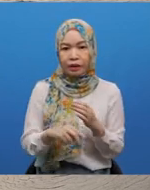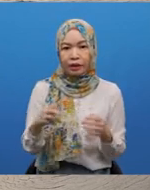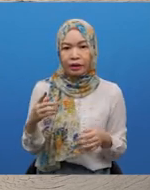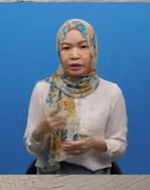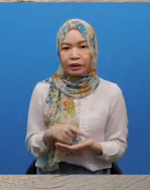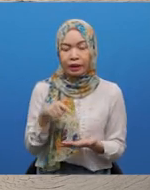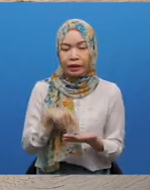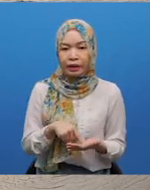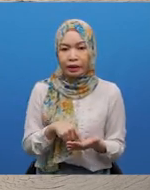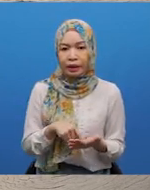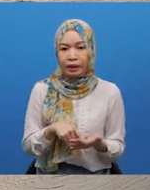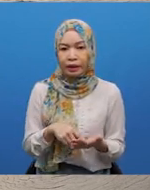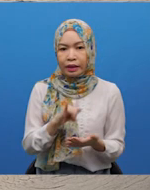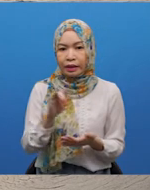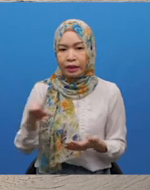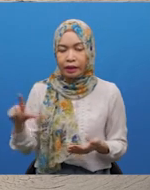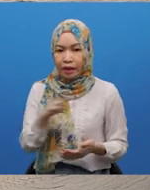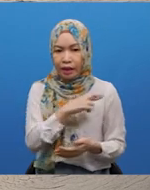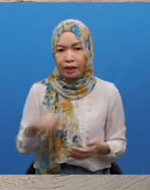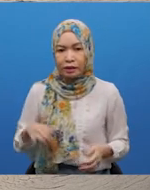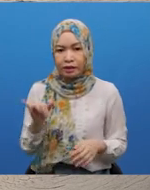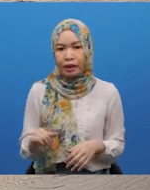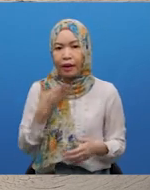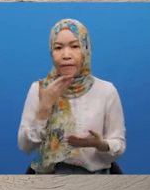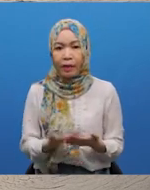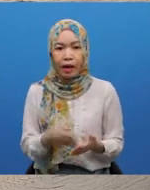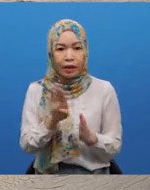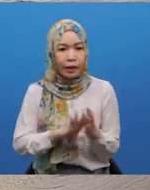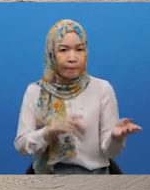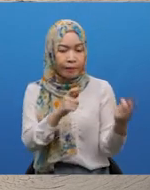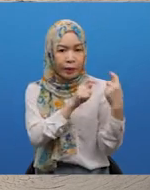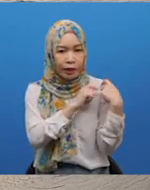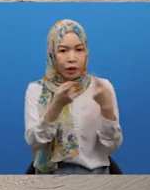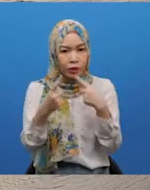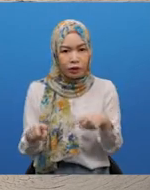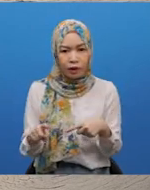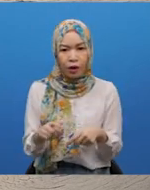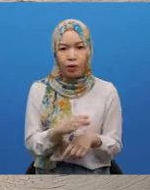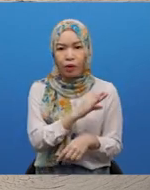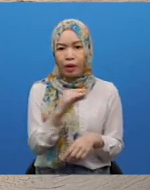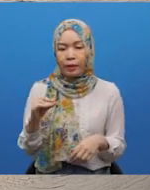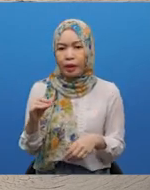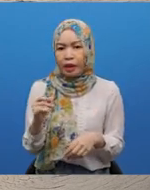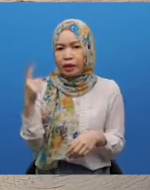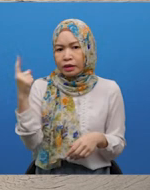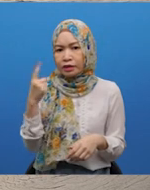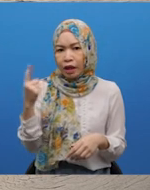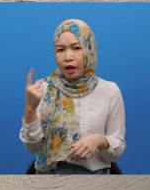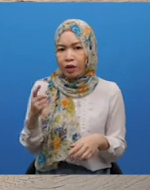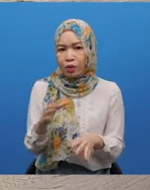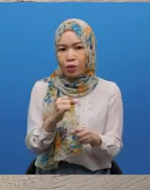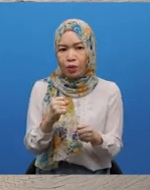merupakan seorang raja yang bertanggungjawab kerana baginda prihatin dan mengambil berat